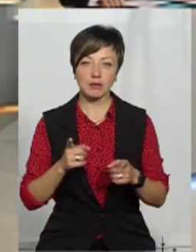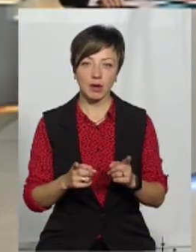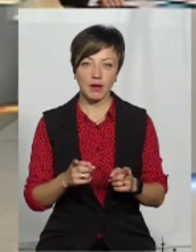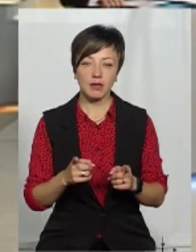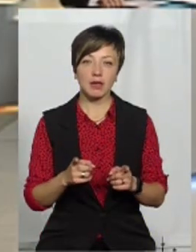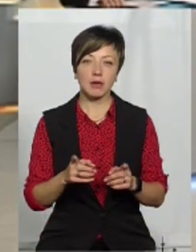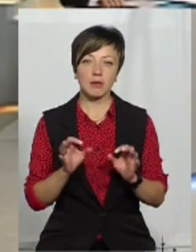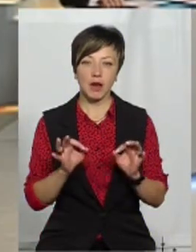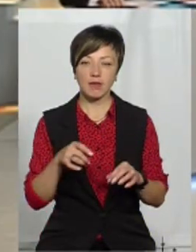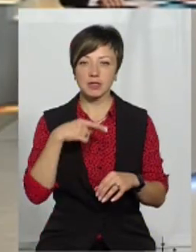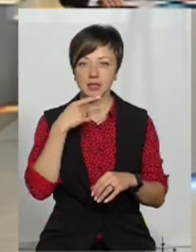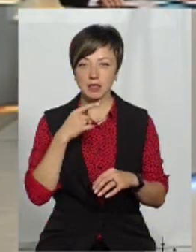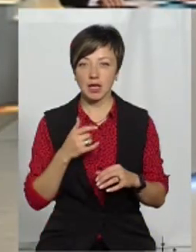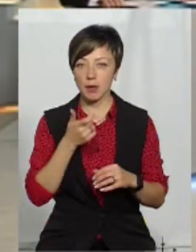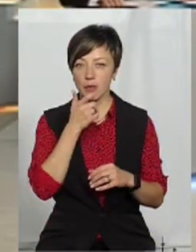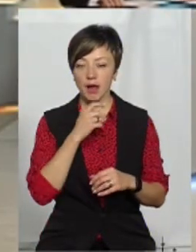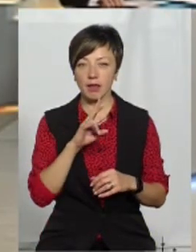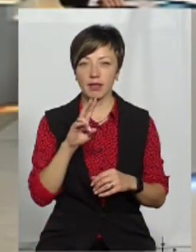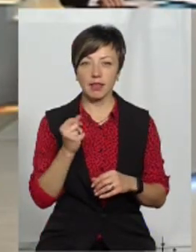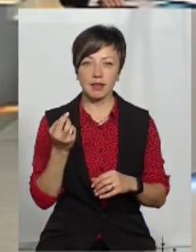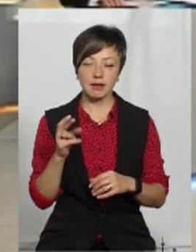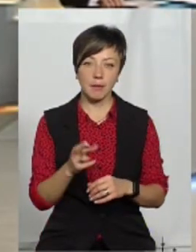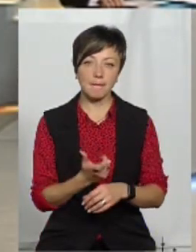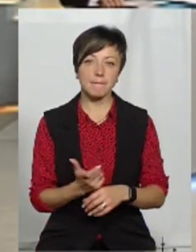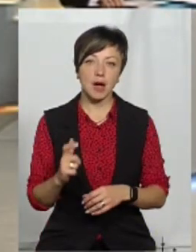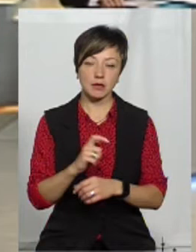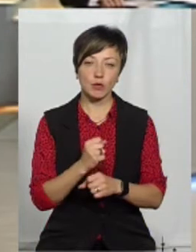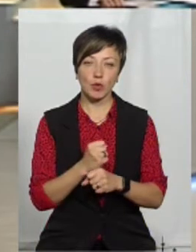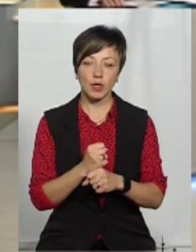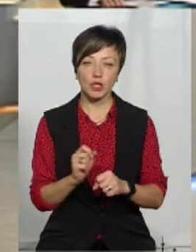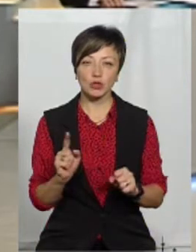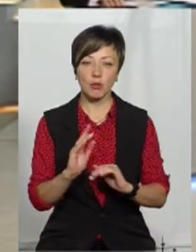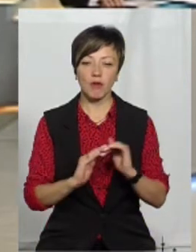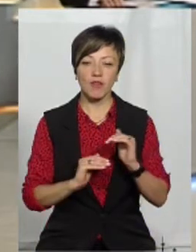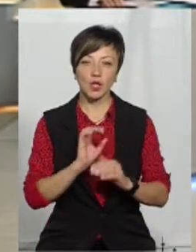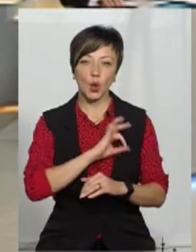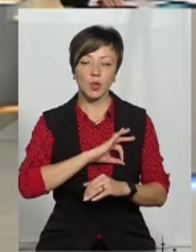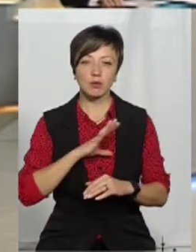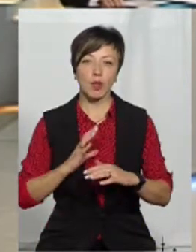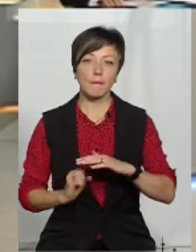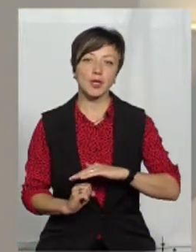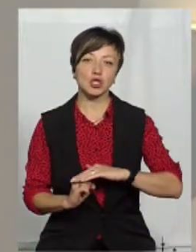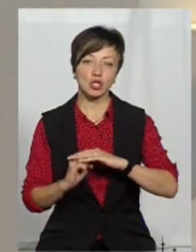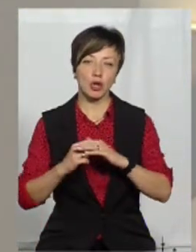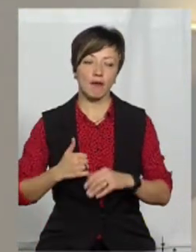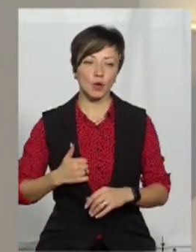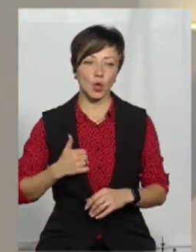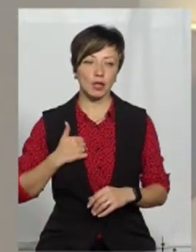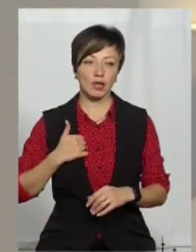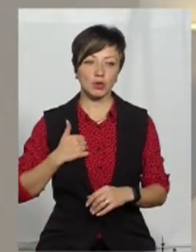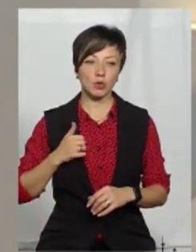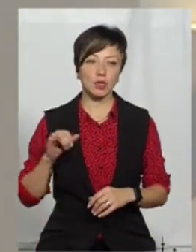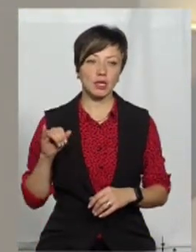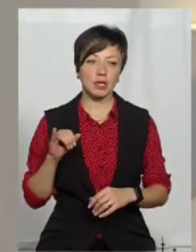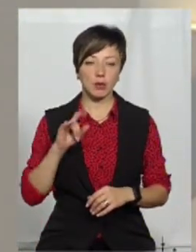насправді, правильно сказала пані Анастасія, максимум робити, щоб професія юриста була престижною, авторитетною